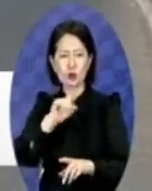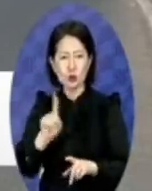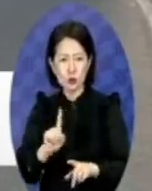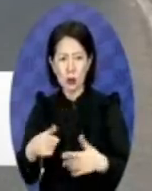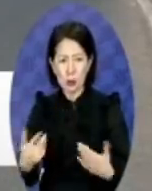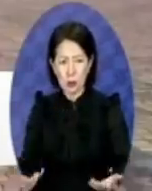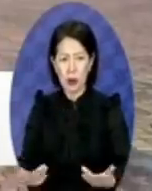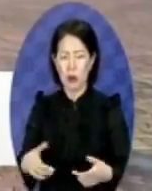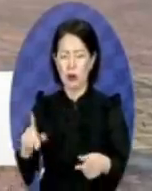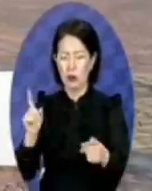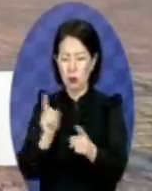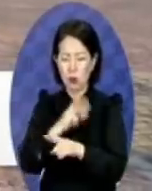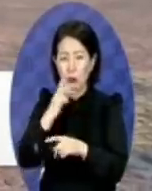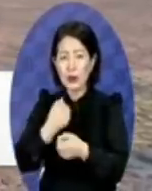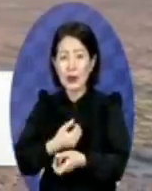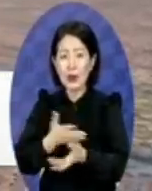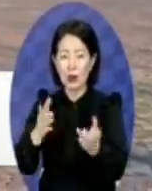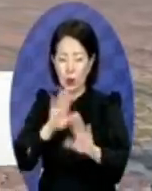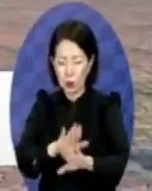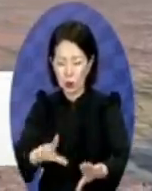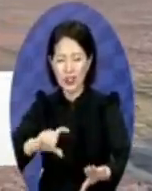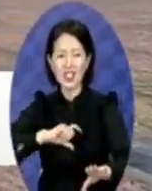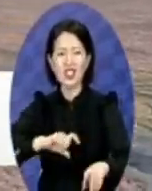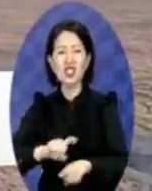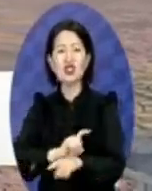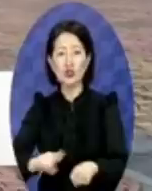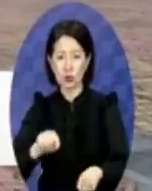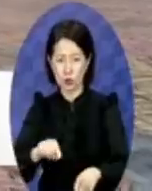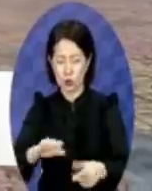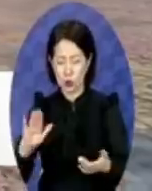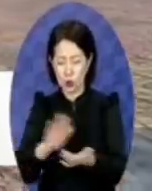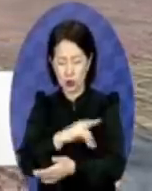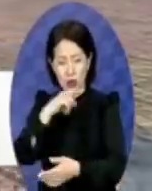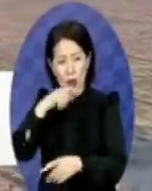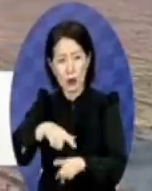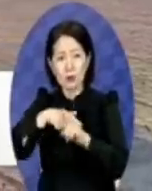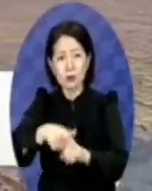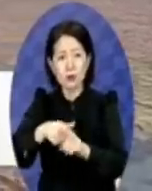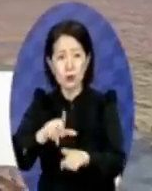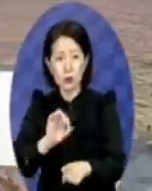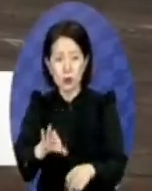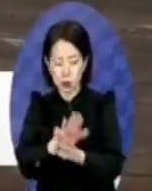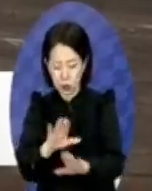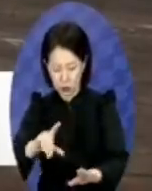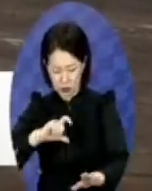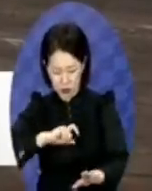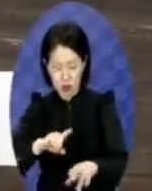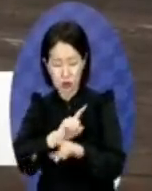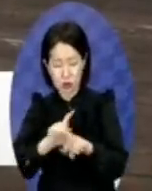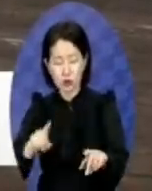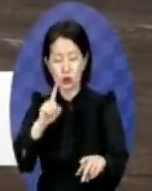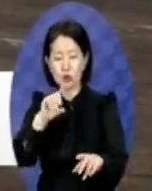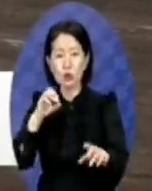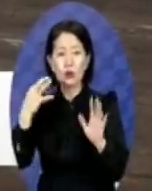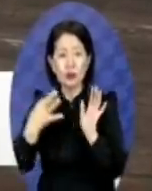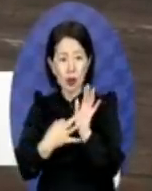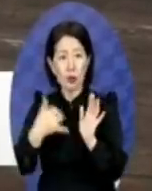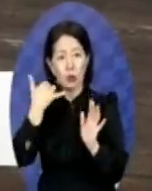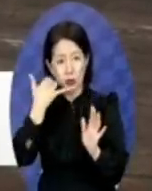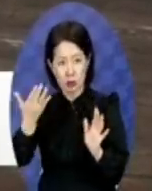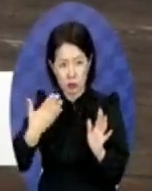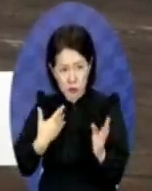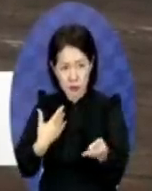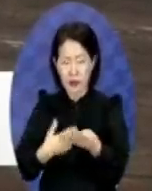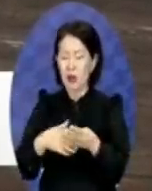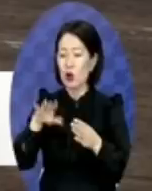тараах нь хүүхдийн эрхийг зөрчиж байгаа хэрэг юм а. Хэрэв хурд мөр уралдуулсан тохиолдолд гарвал хүүхдийн эрхийн зөрчлийн 108 дугаарыг утсанд болон орон